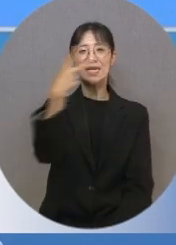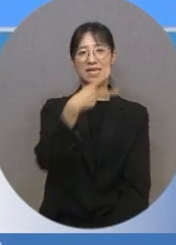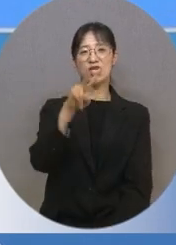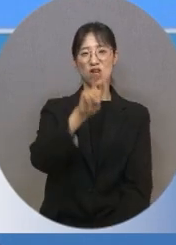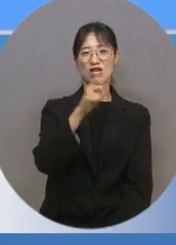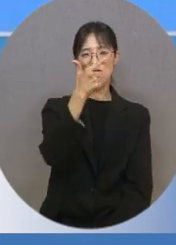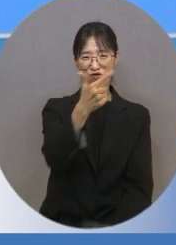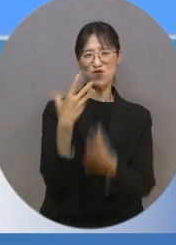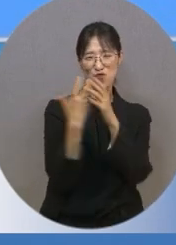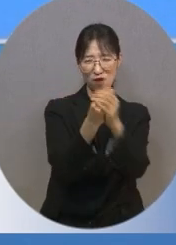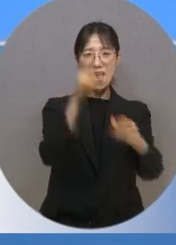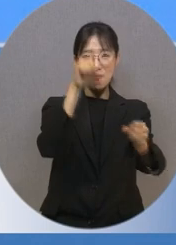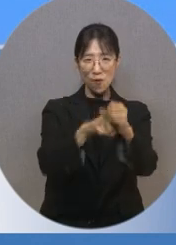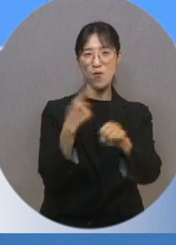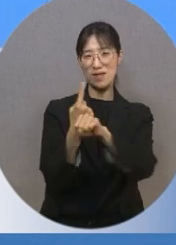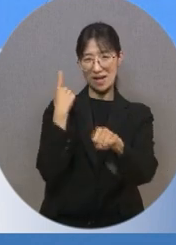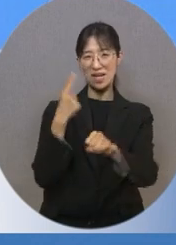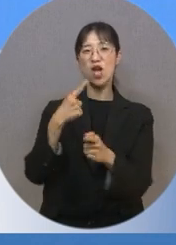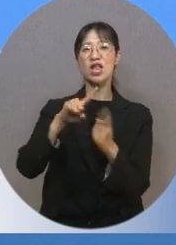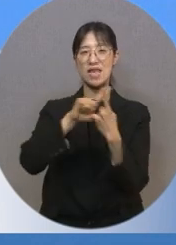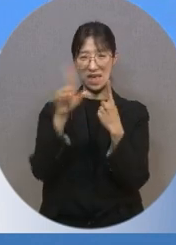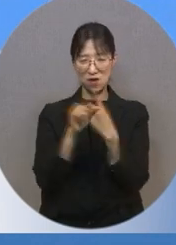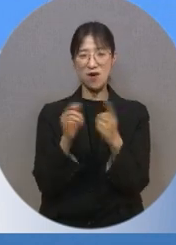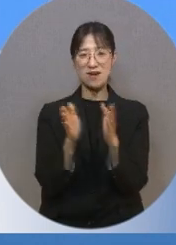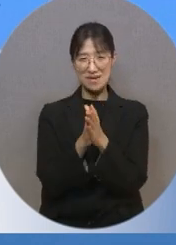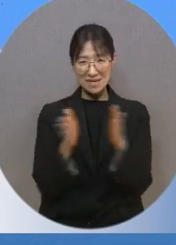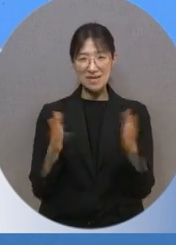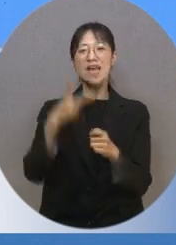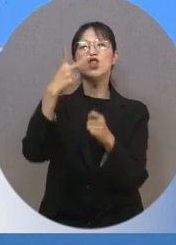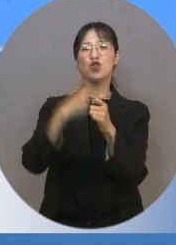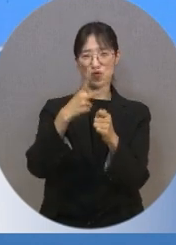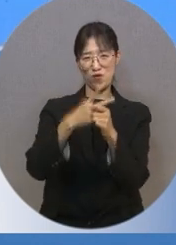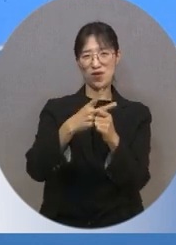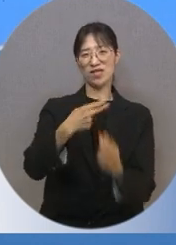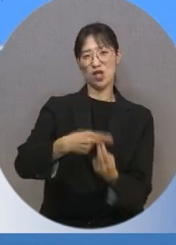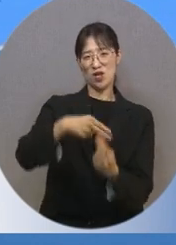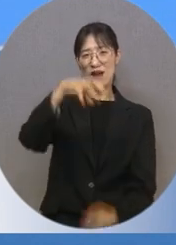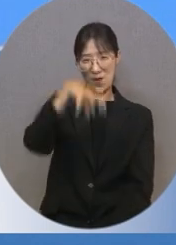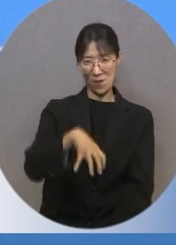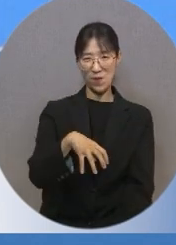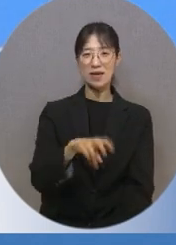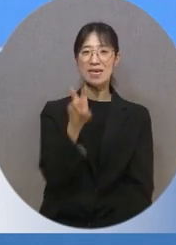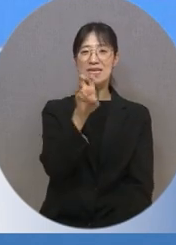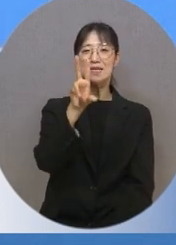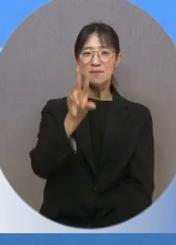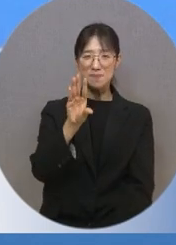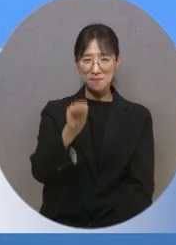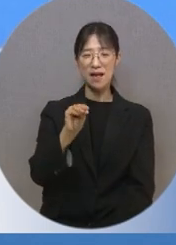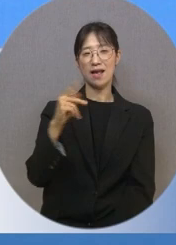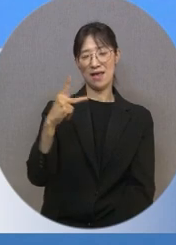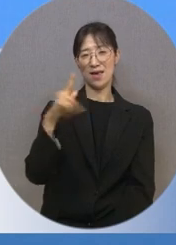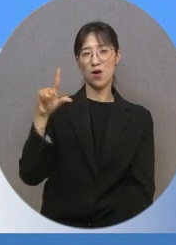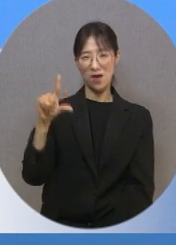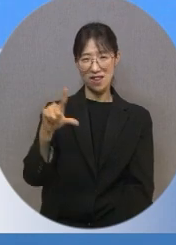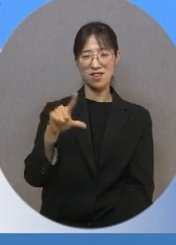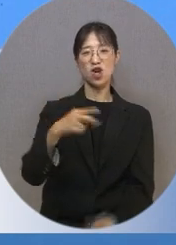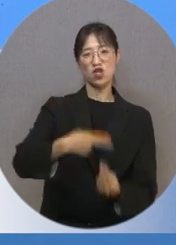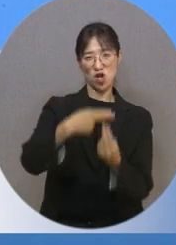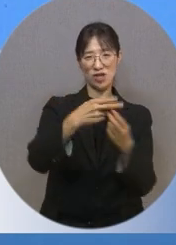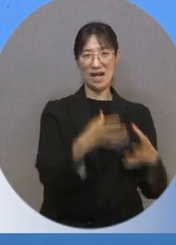목표로 작년 1월에 착공한 제2 LNG 터미널의 20만 킬로리터급 저장 탱크